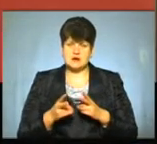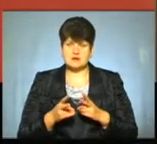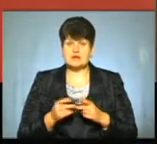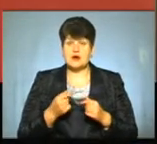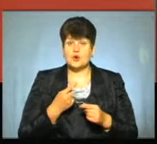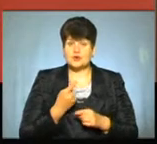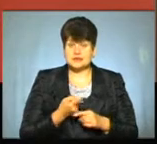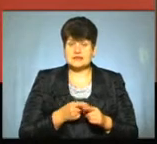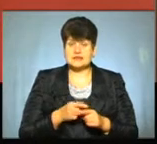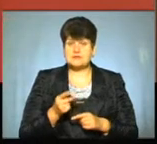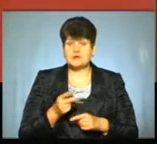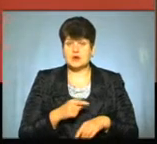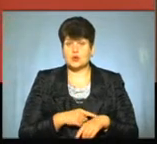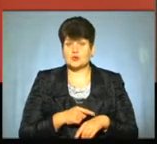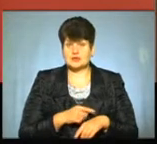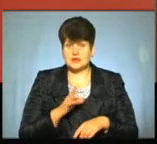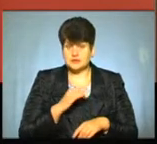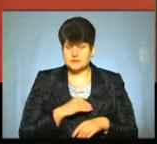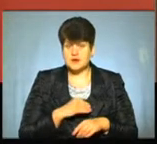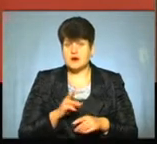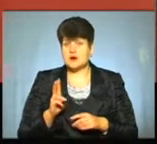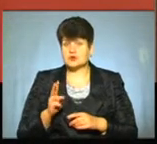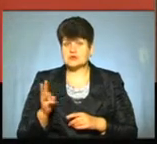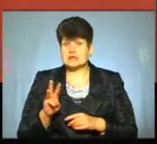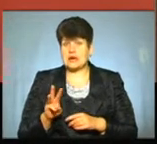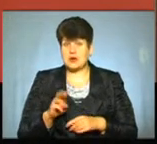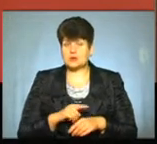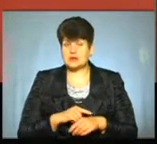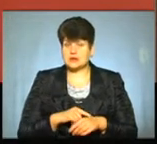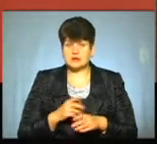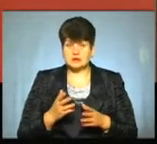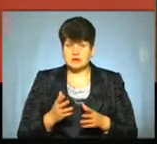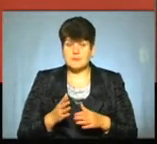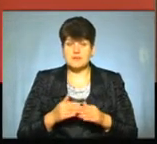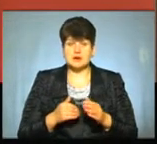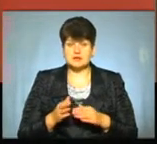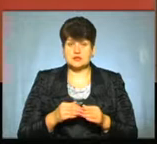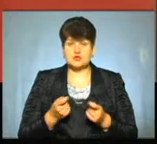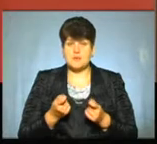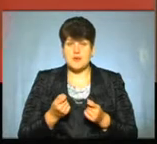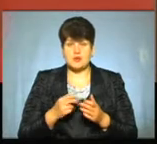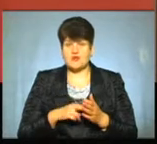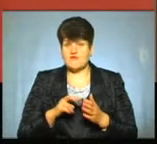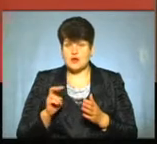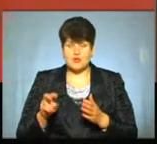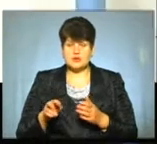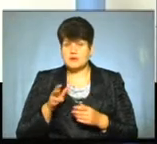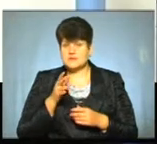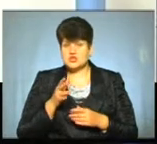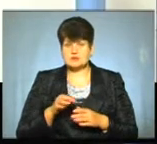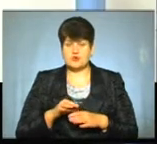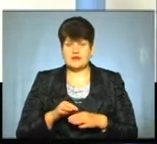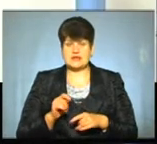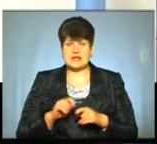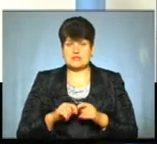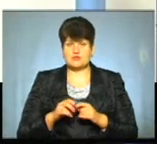те, що бачите, замало? Для одних це в півтори години вкладалося, дехто – три години, але практично дуже мало виходили під час